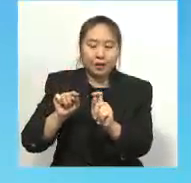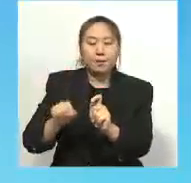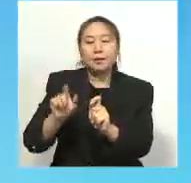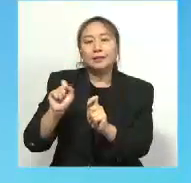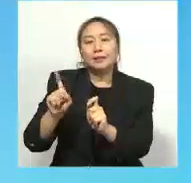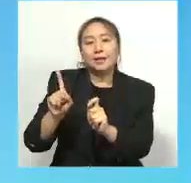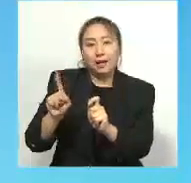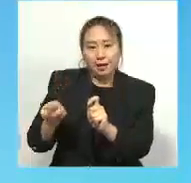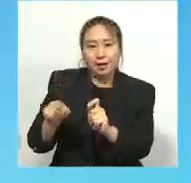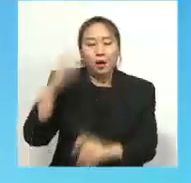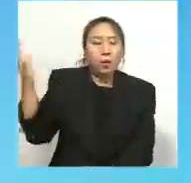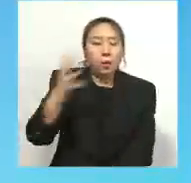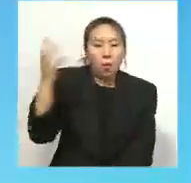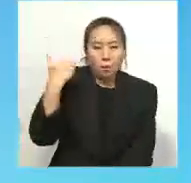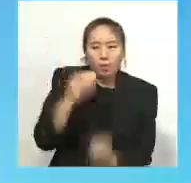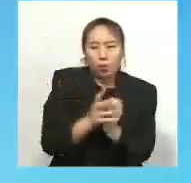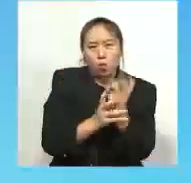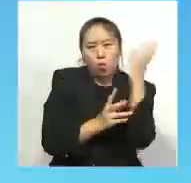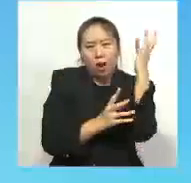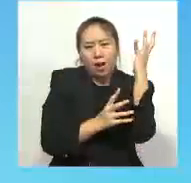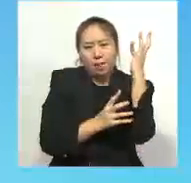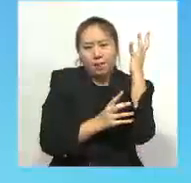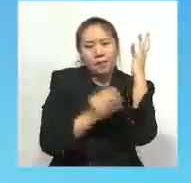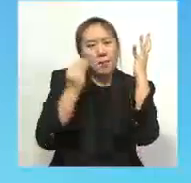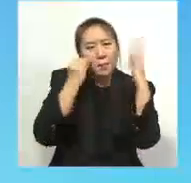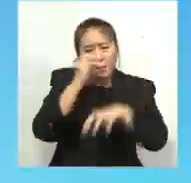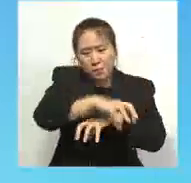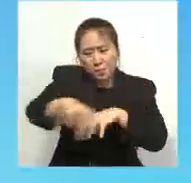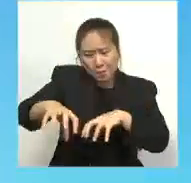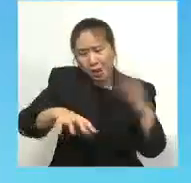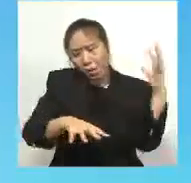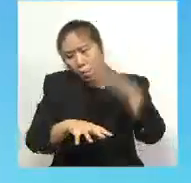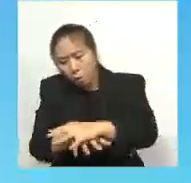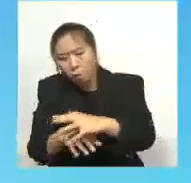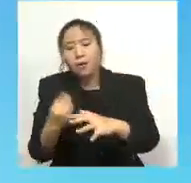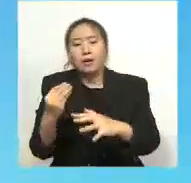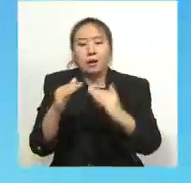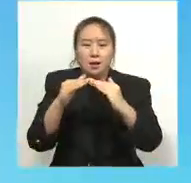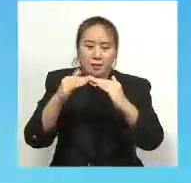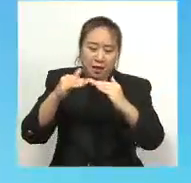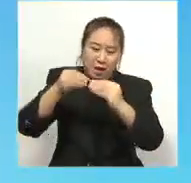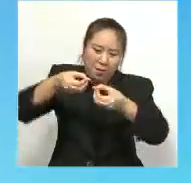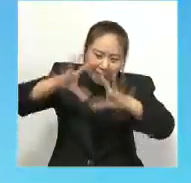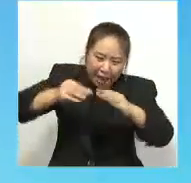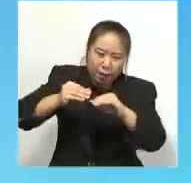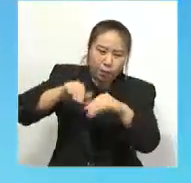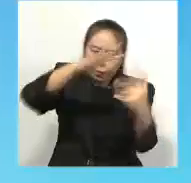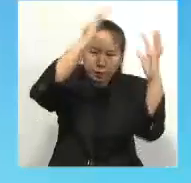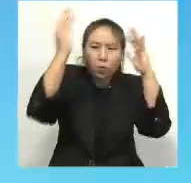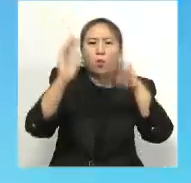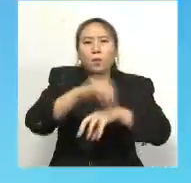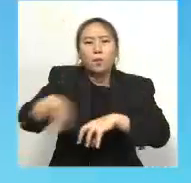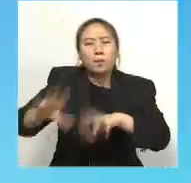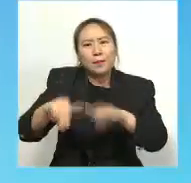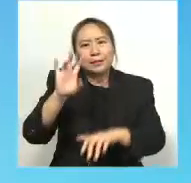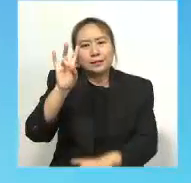ภอศรีนครินทร์ลมเนี่ยก็พัดต้นไม้ล้มทับบ้านหลายหลังค่ะกระเบื้องมุงหลังคาบ้านนี่ก็แตกปลิวไปประมาณ70หลังเลยนะค